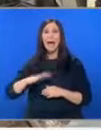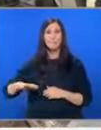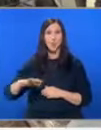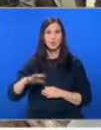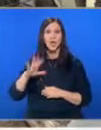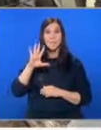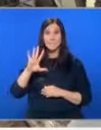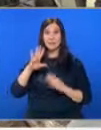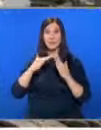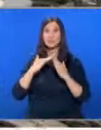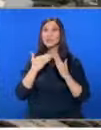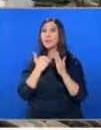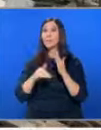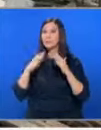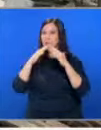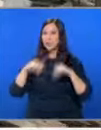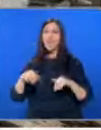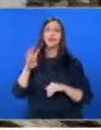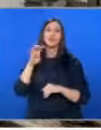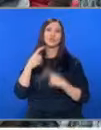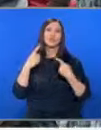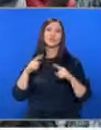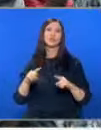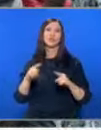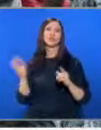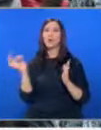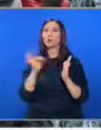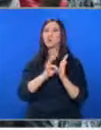са наполовина разрушени, над 40 други са поразени.